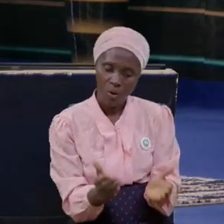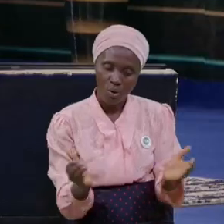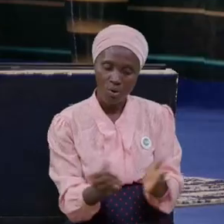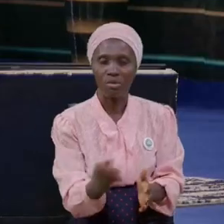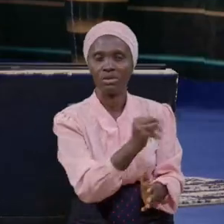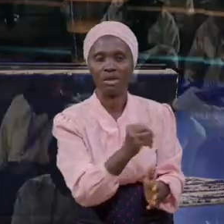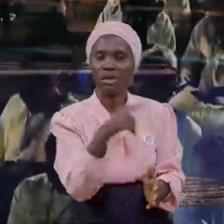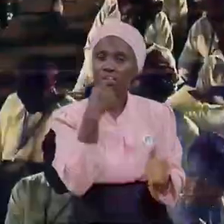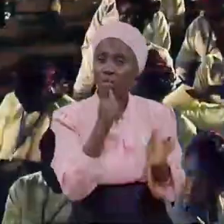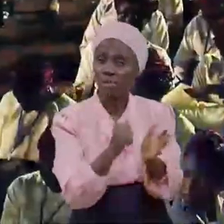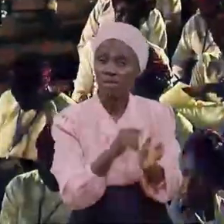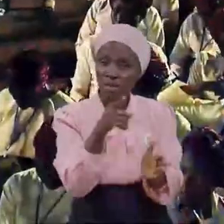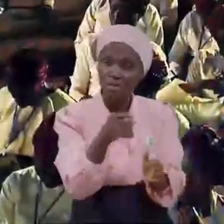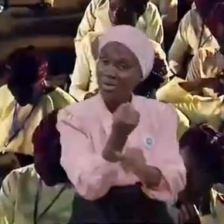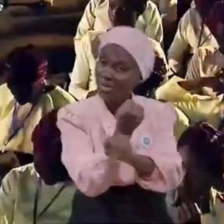génération perverse.